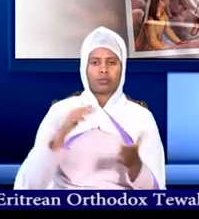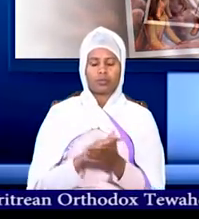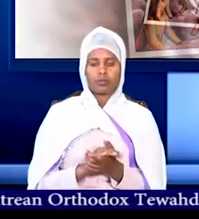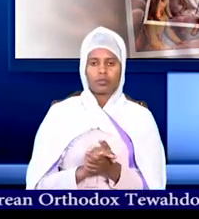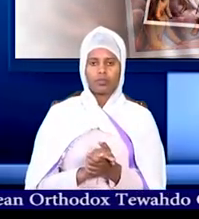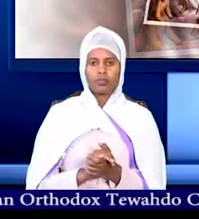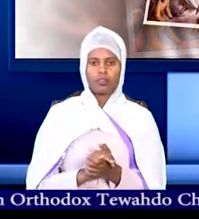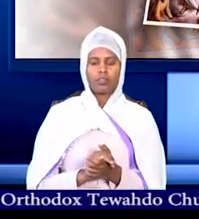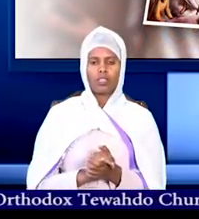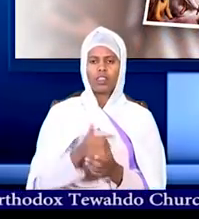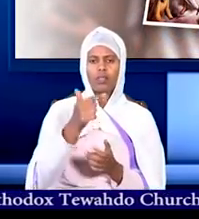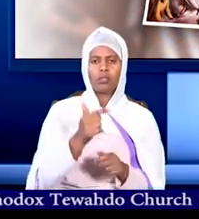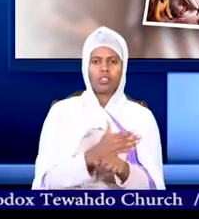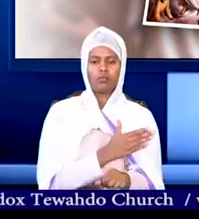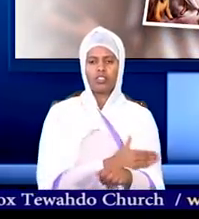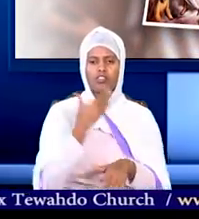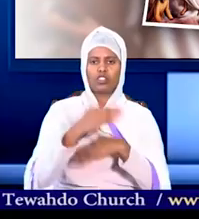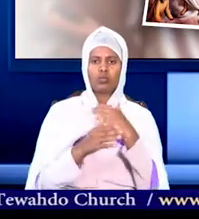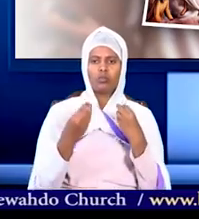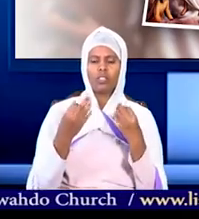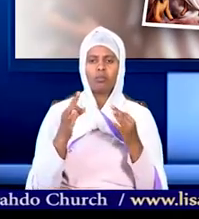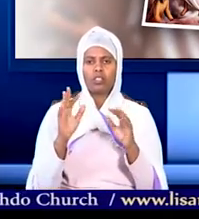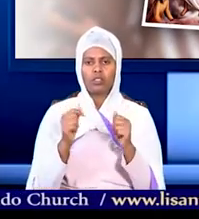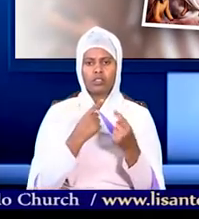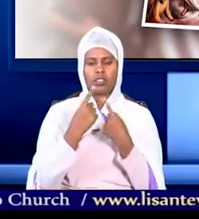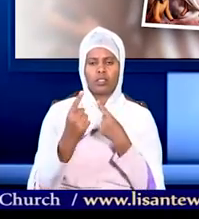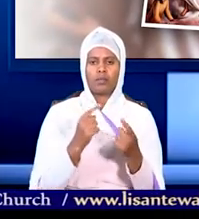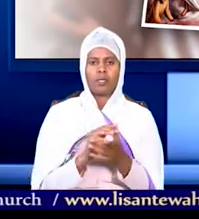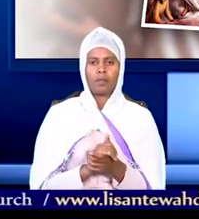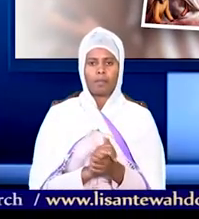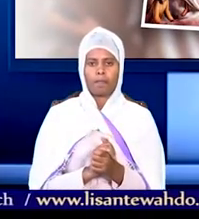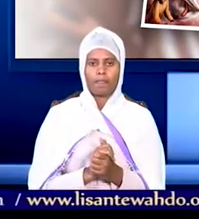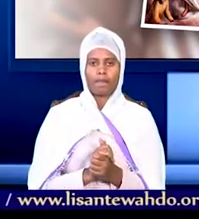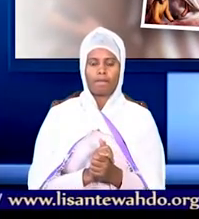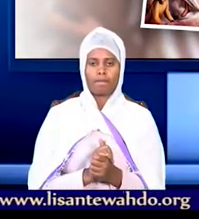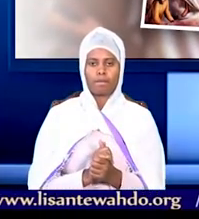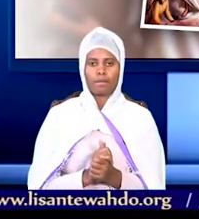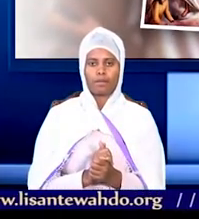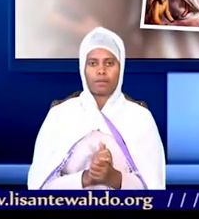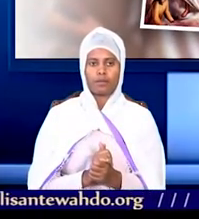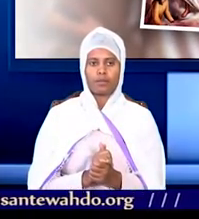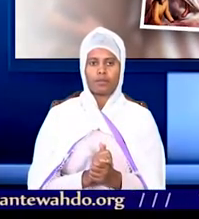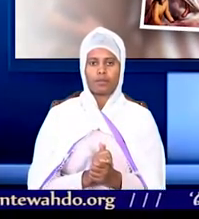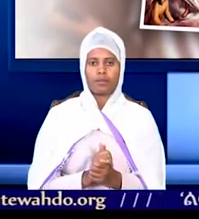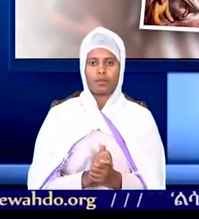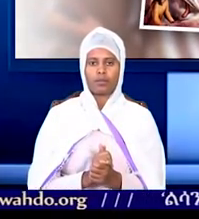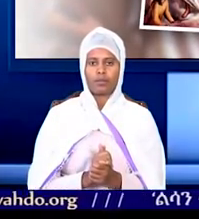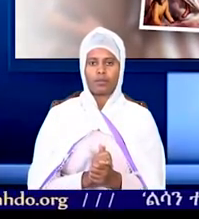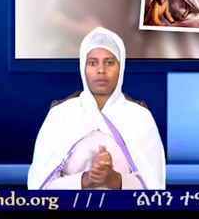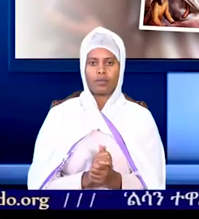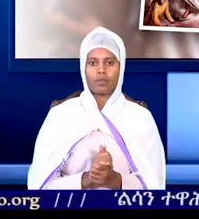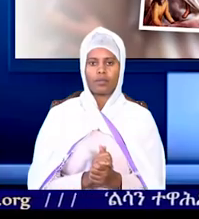ከመይ ኢሉ ትንቢት ተፈፀመ እንታይ ድብል ነበረ ትንቢት እዩ ወተንሳ እግዚኣብሔር ከመ ዘንቃህም ንዋ